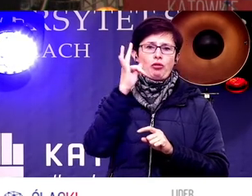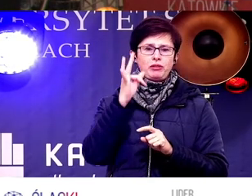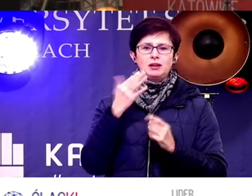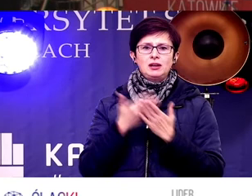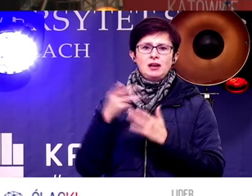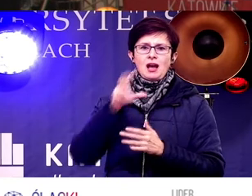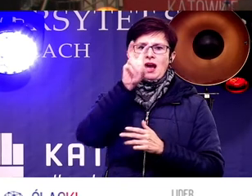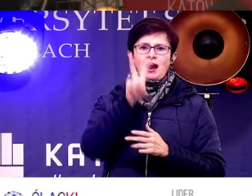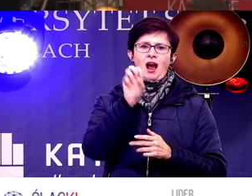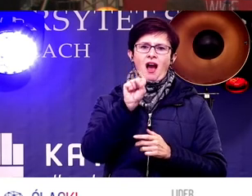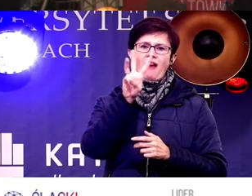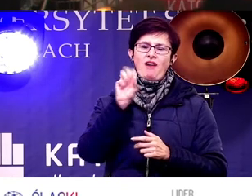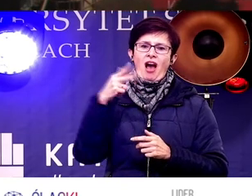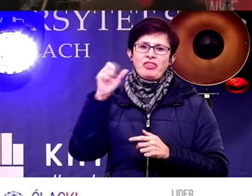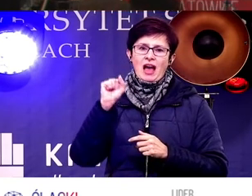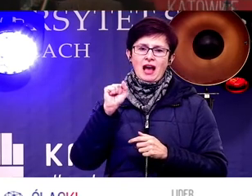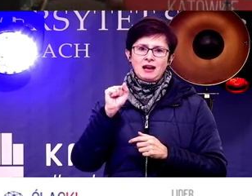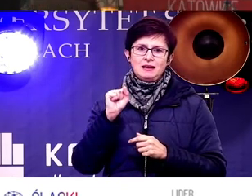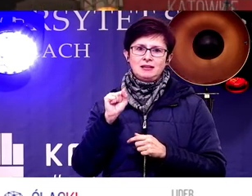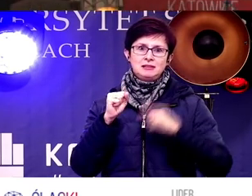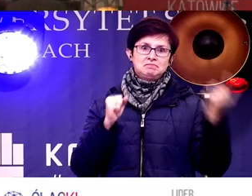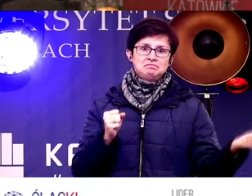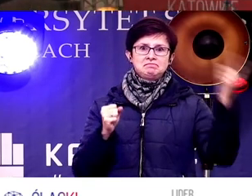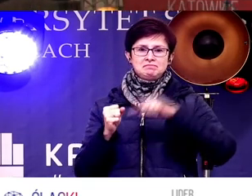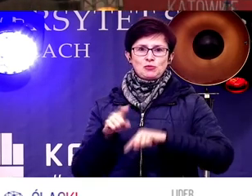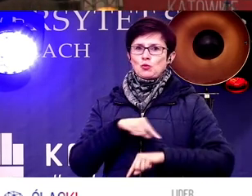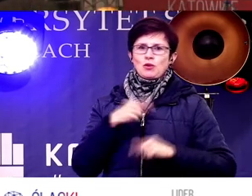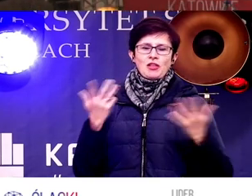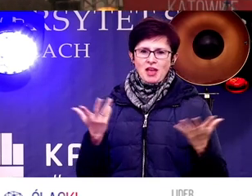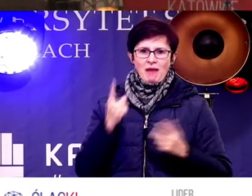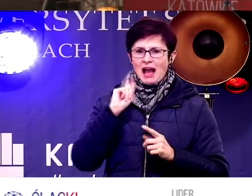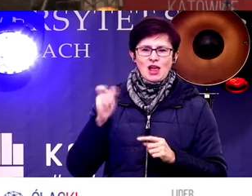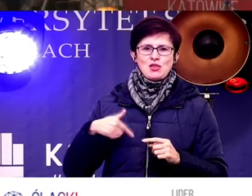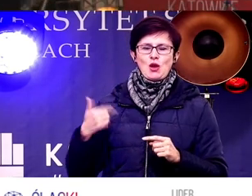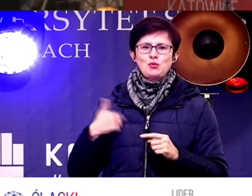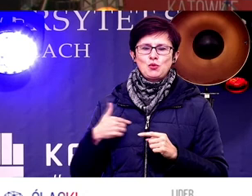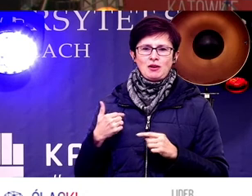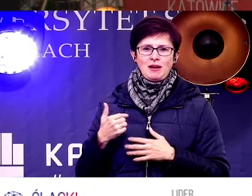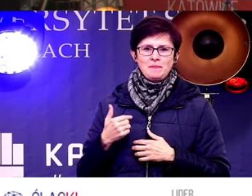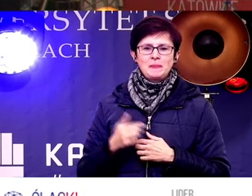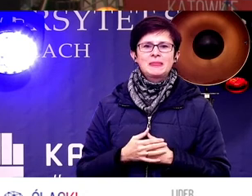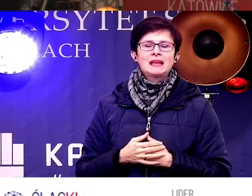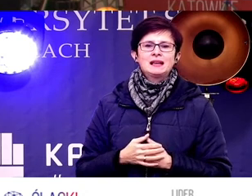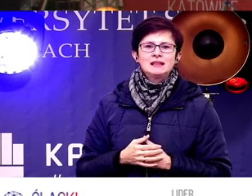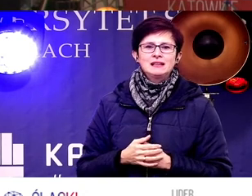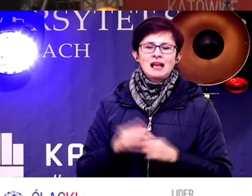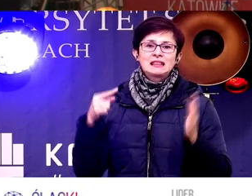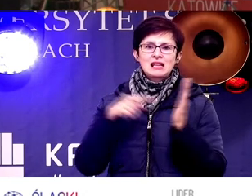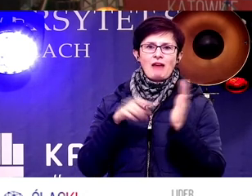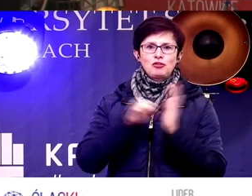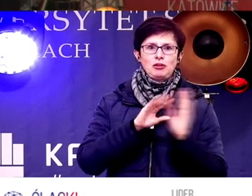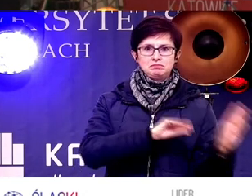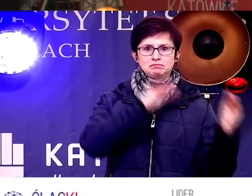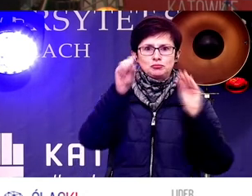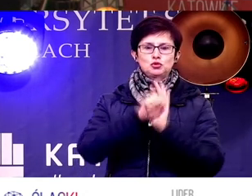z Hawany trafi za, no nie wiadomo kiedy, dyplomatycznie nie powiemy kiedy, ale za niedługo, tak? Czy tak jest dyplomatycznie? Trafi do